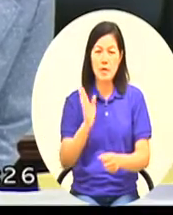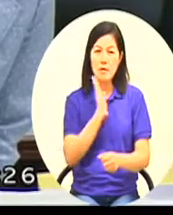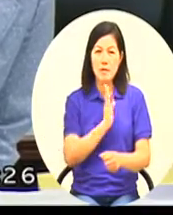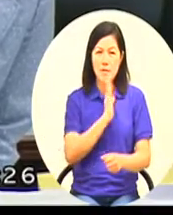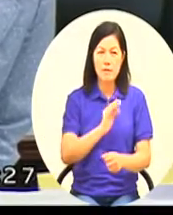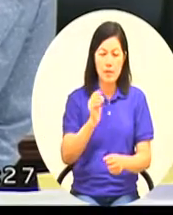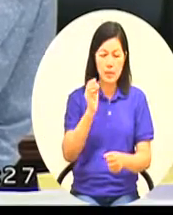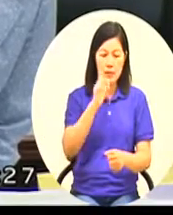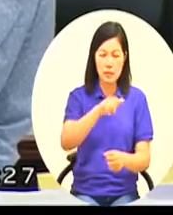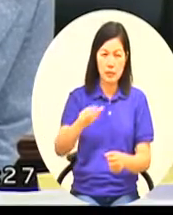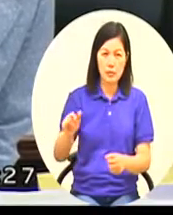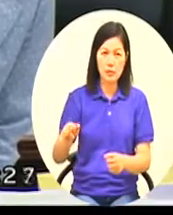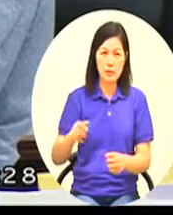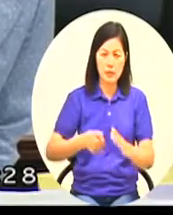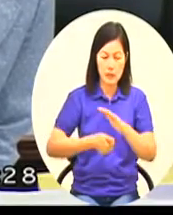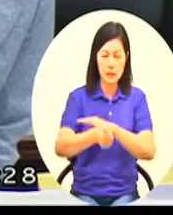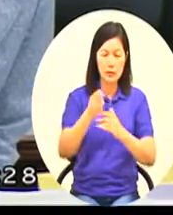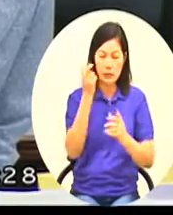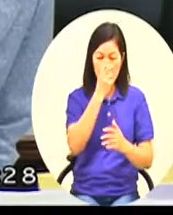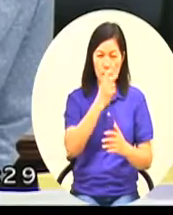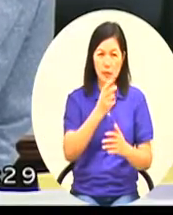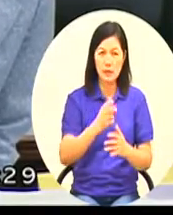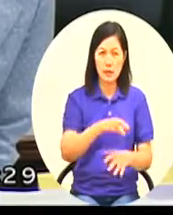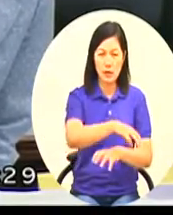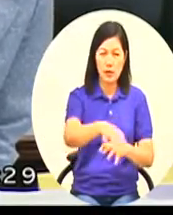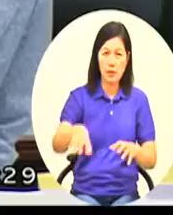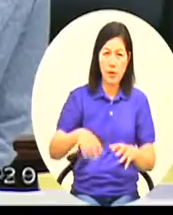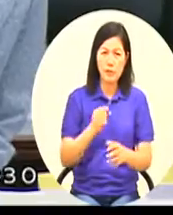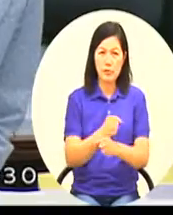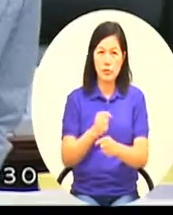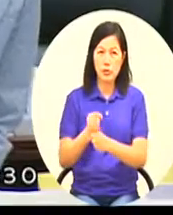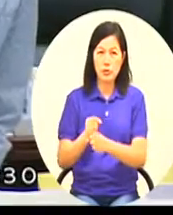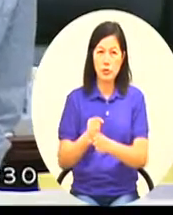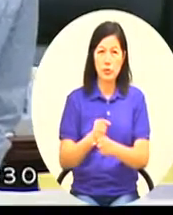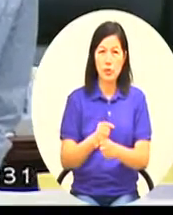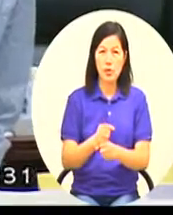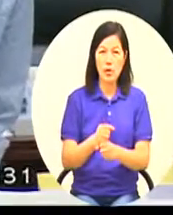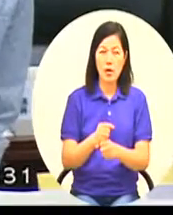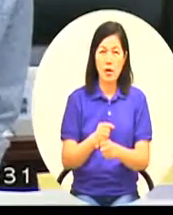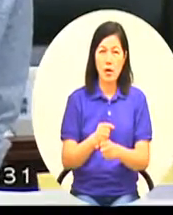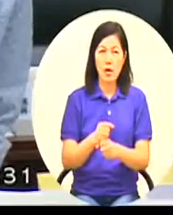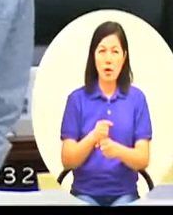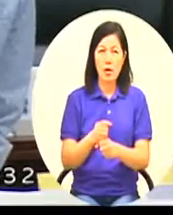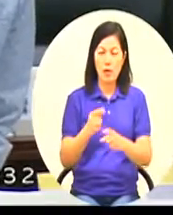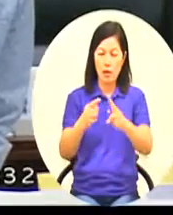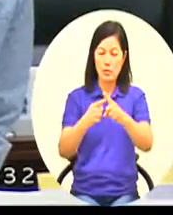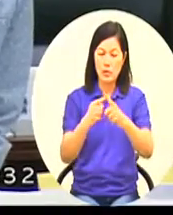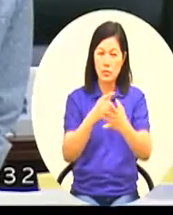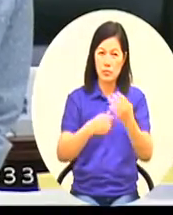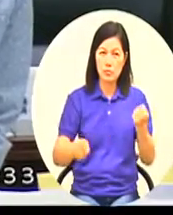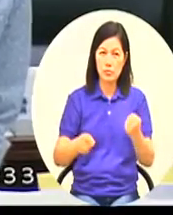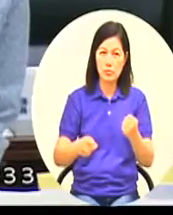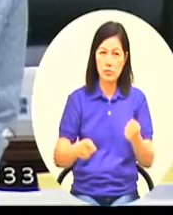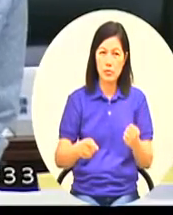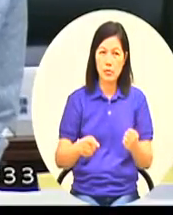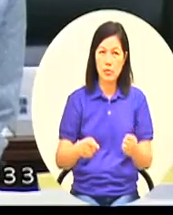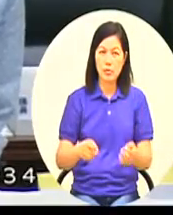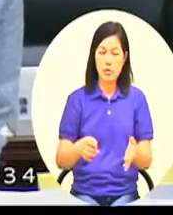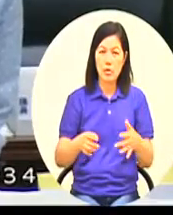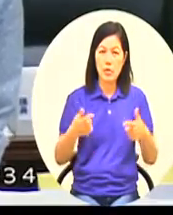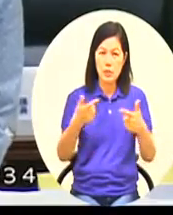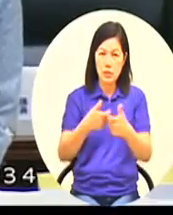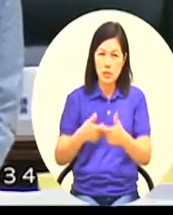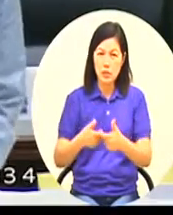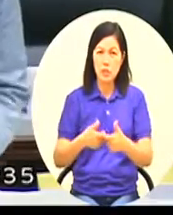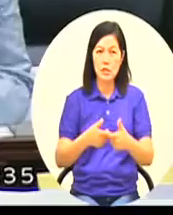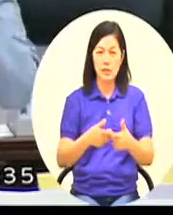进场检查环境清洁等工作的所需员额都是适用这一个清洁奖金的。那这个解释令是